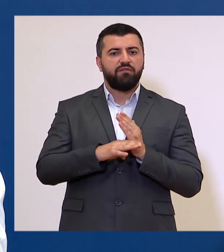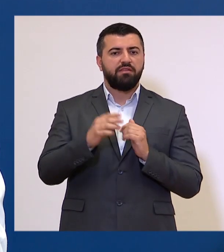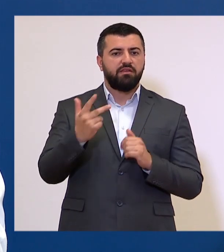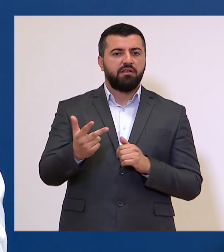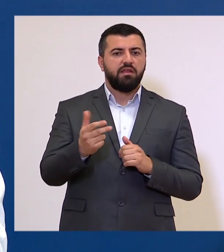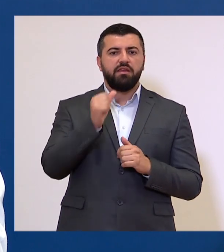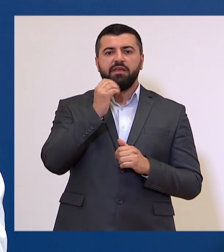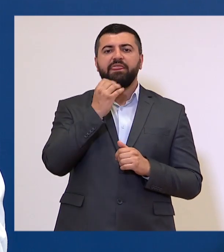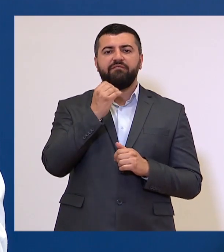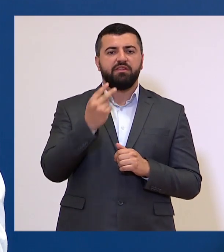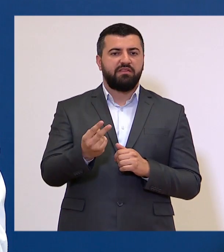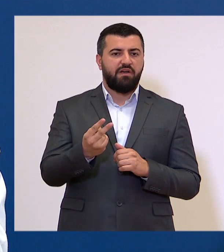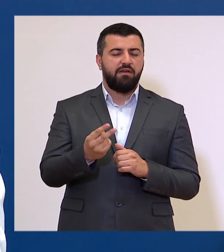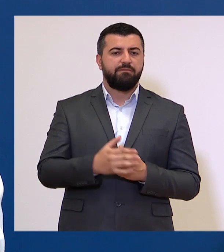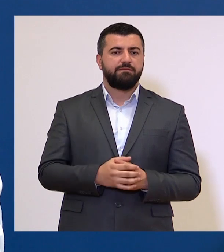3 i Tivtu 2.